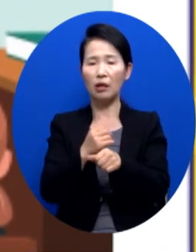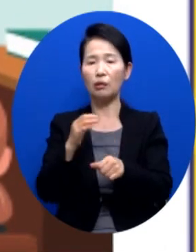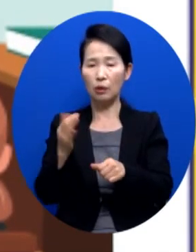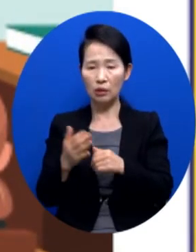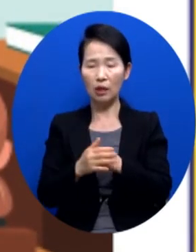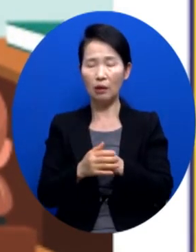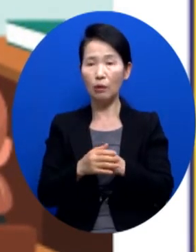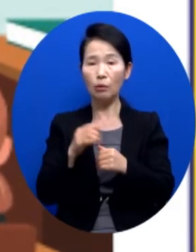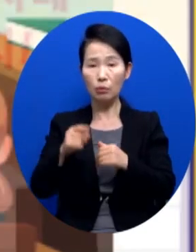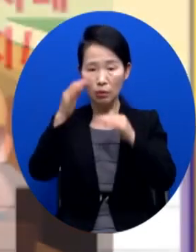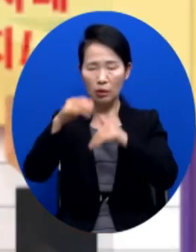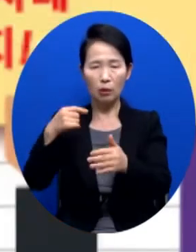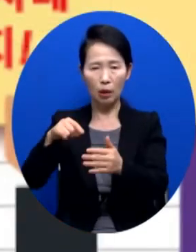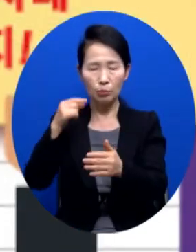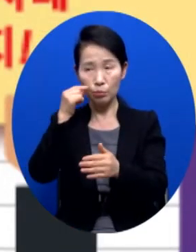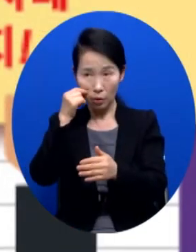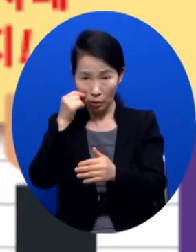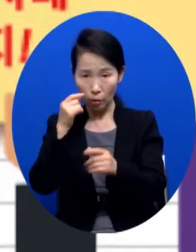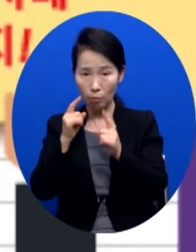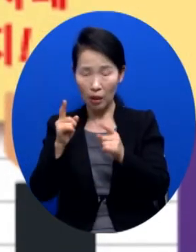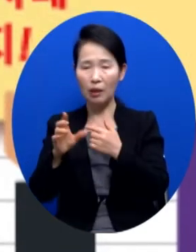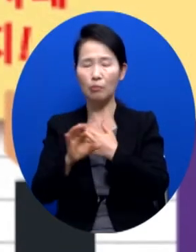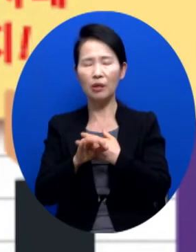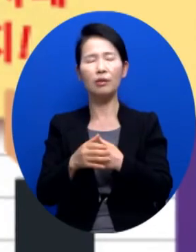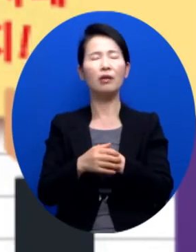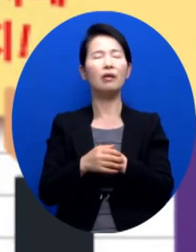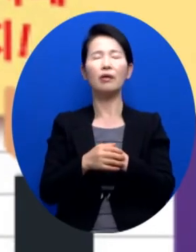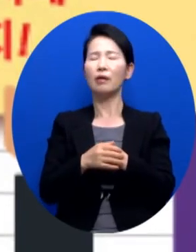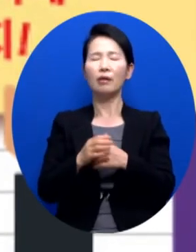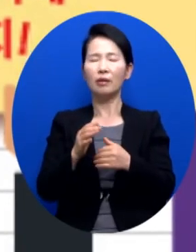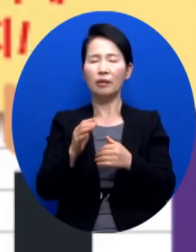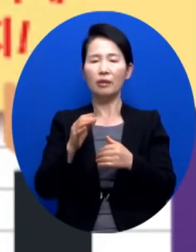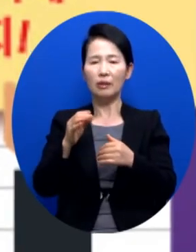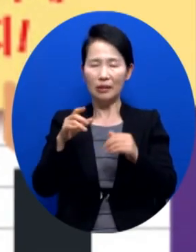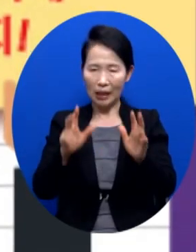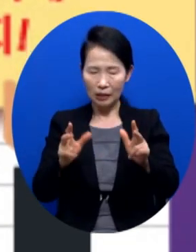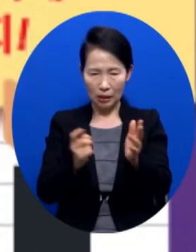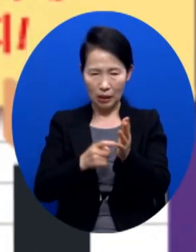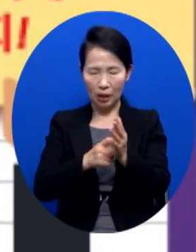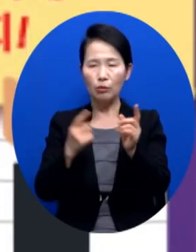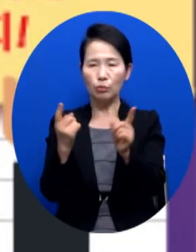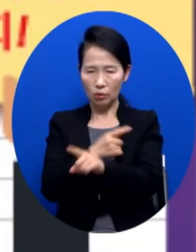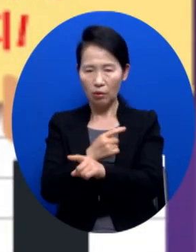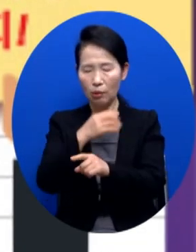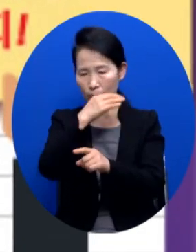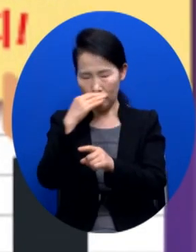자유를 박탈하는 서울시 학생인권 종합계획을 당장 수정하라고 촉구했습니다